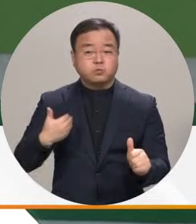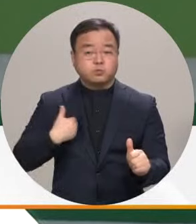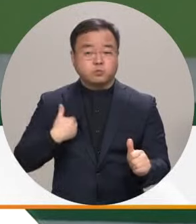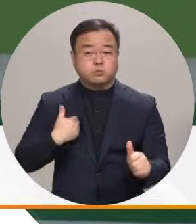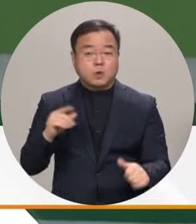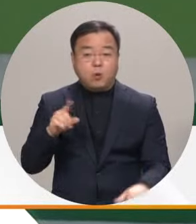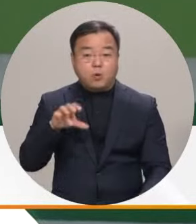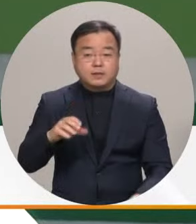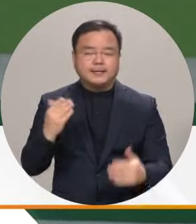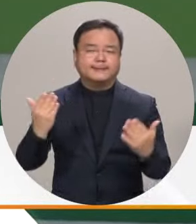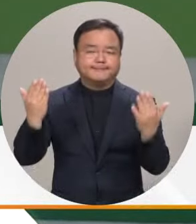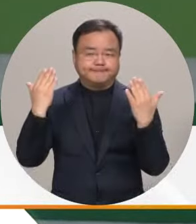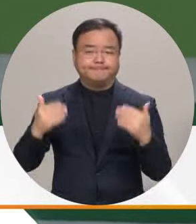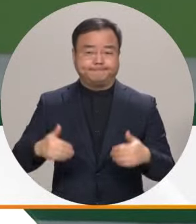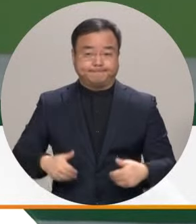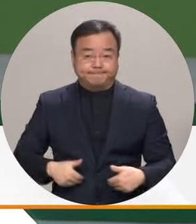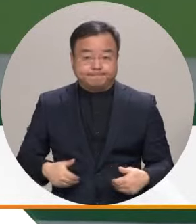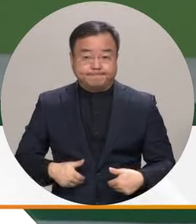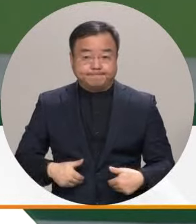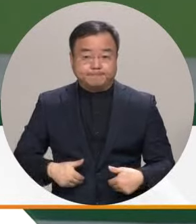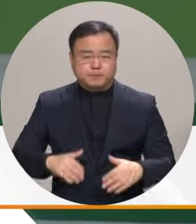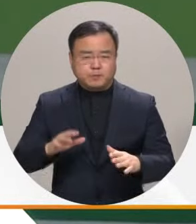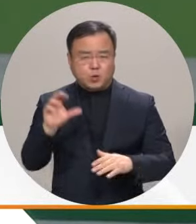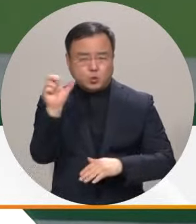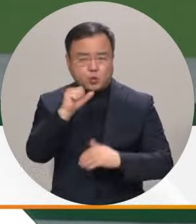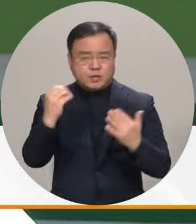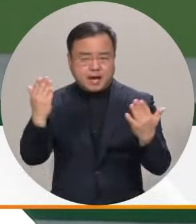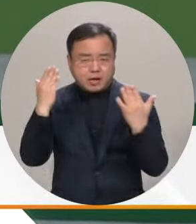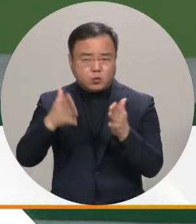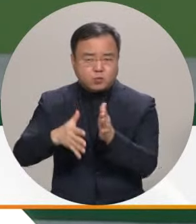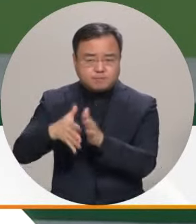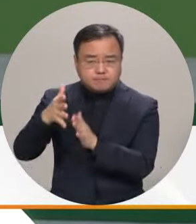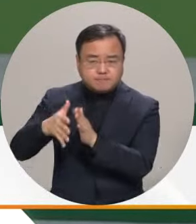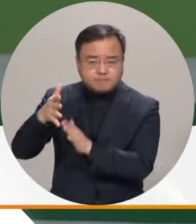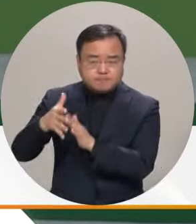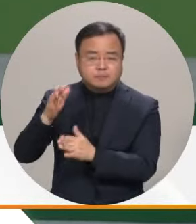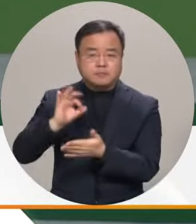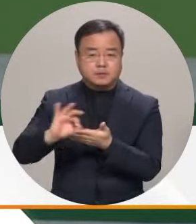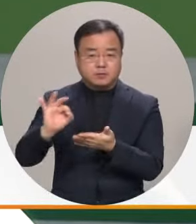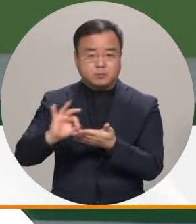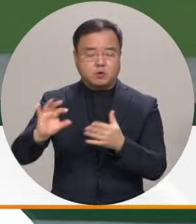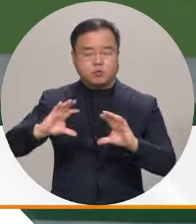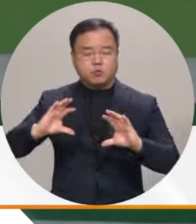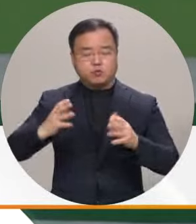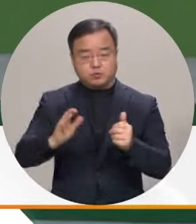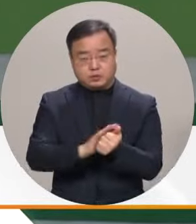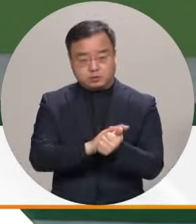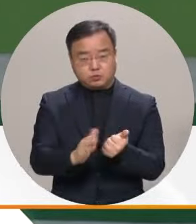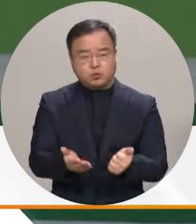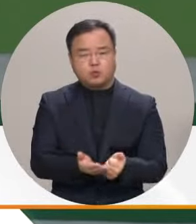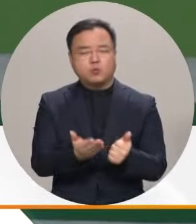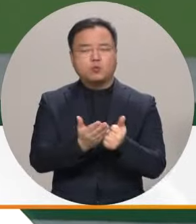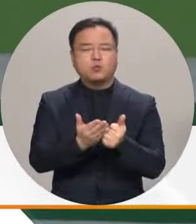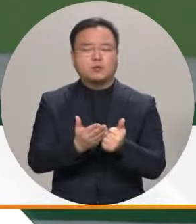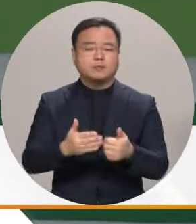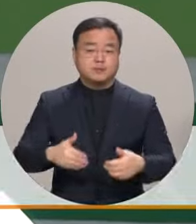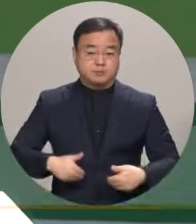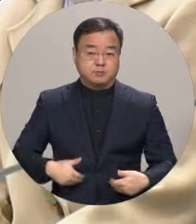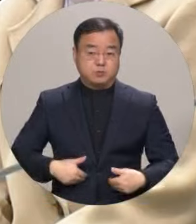또 학교가 돼야 합니다 좋은 학교 시설을 활용한 국가 돌봄이 반드시